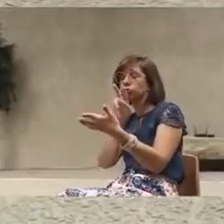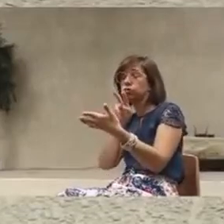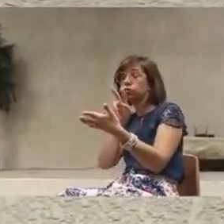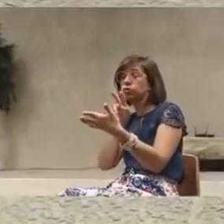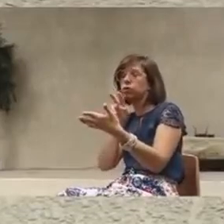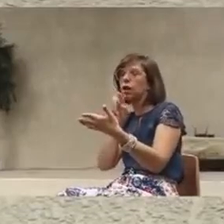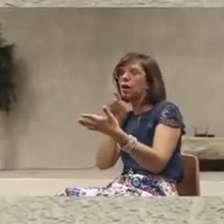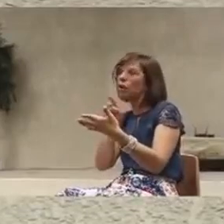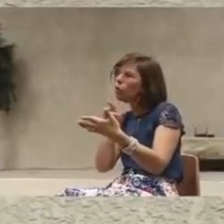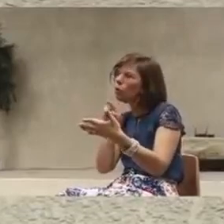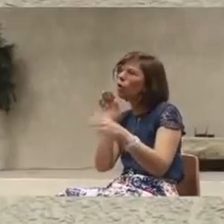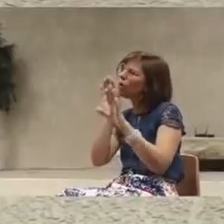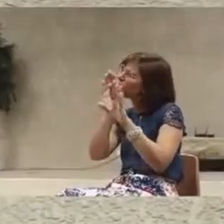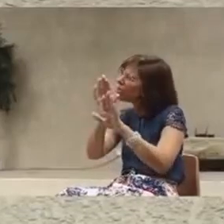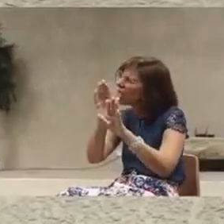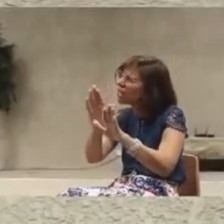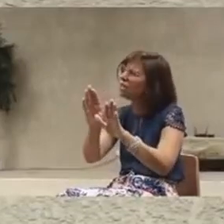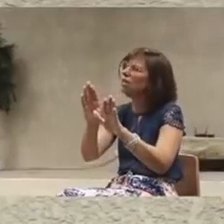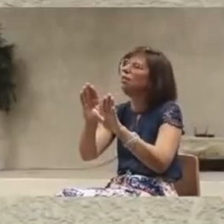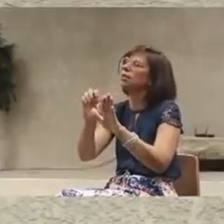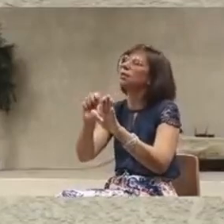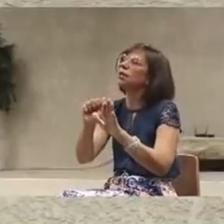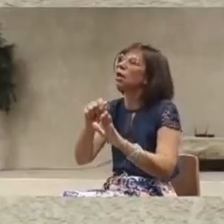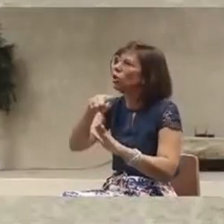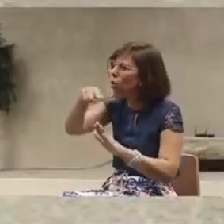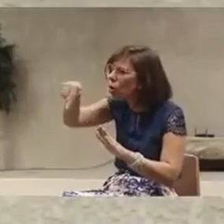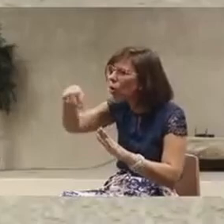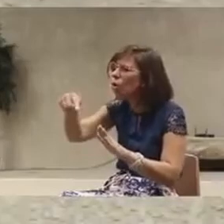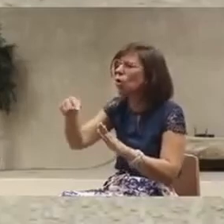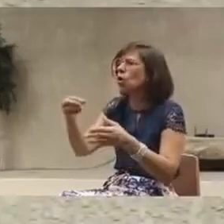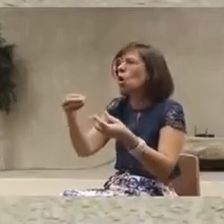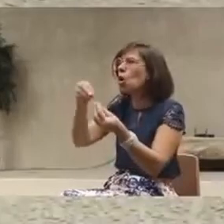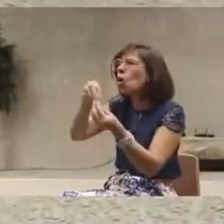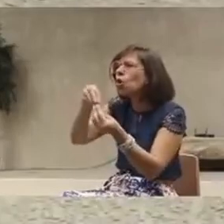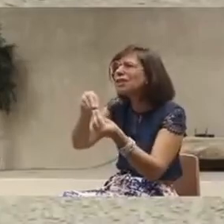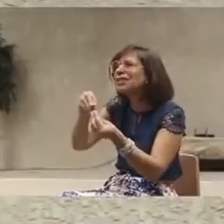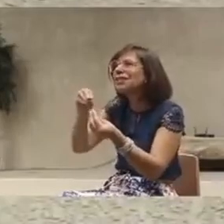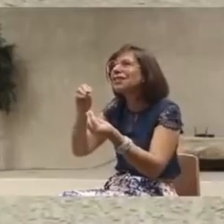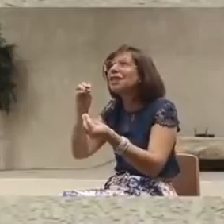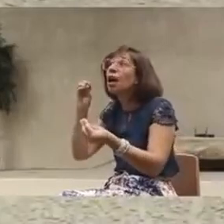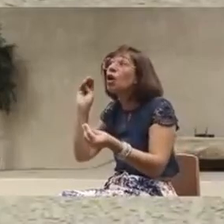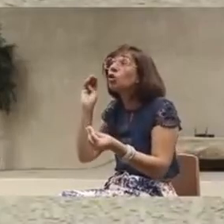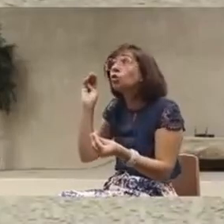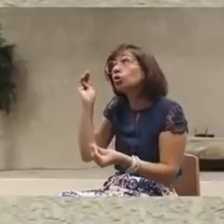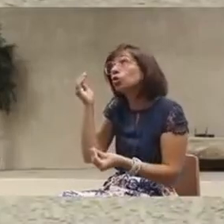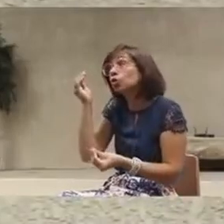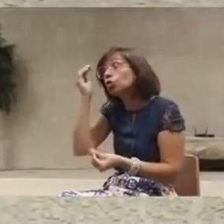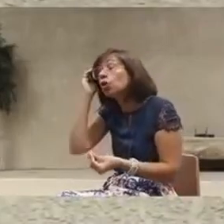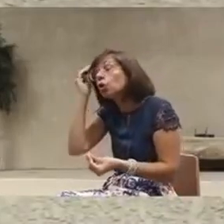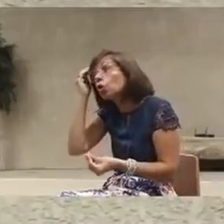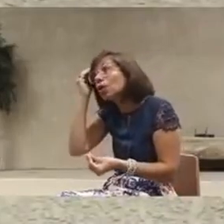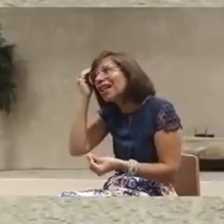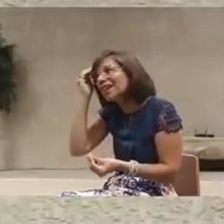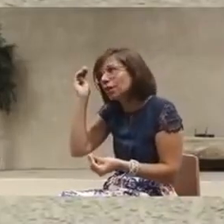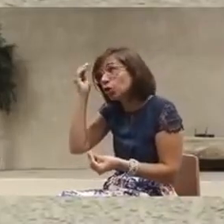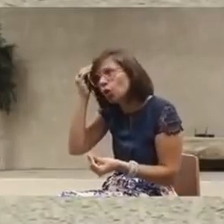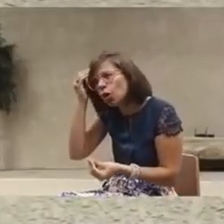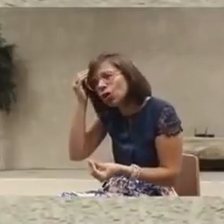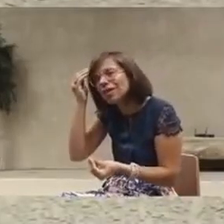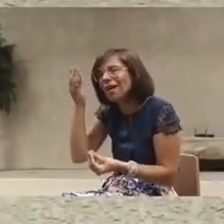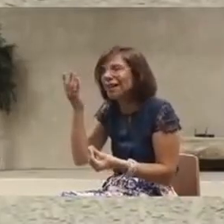cœur, Seigneur, ils arrivent à te connaître, Seigneur, et à goûter à ton amour et à ta vie